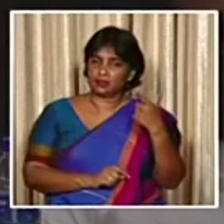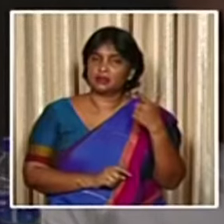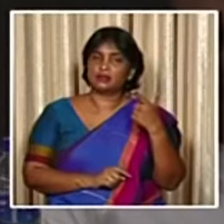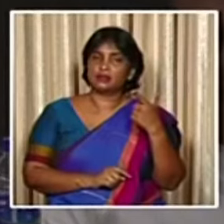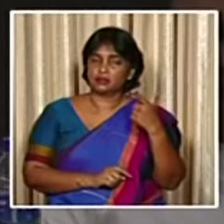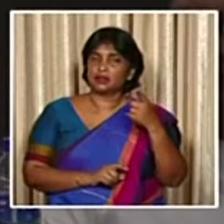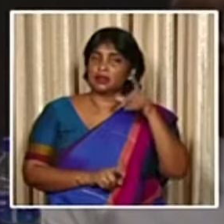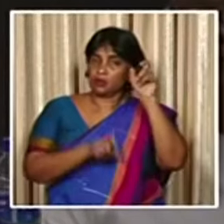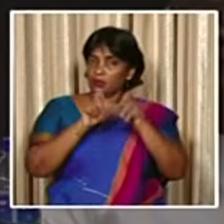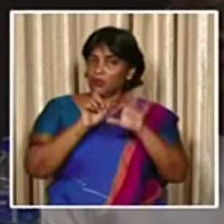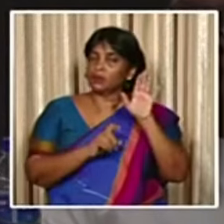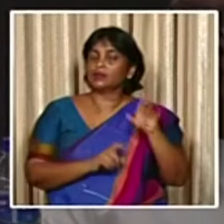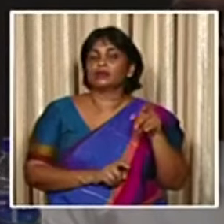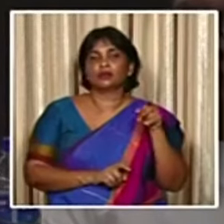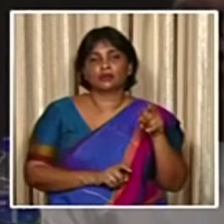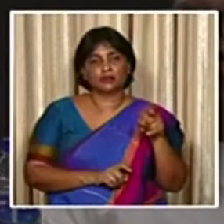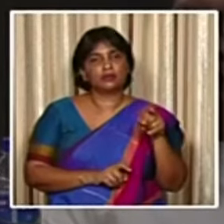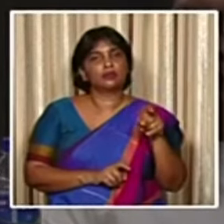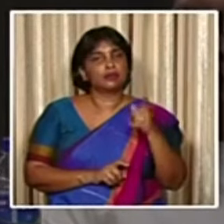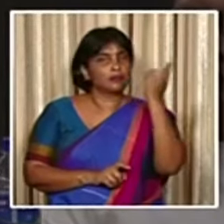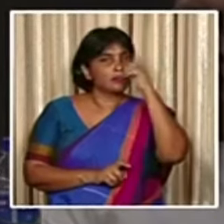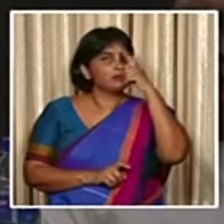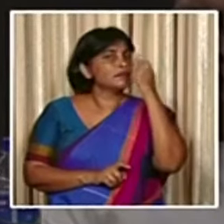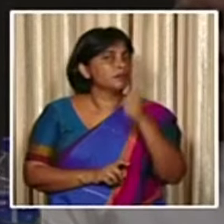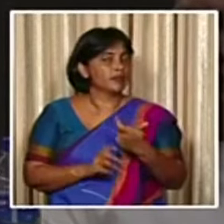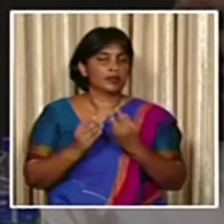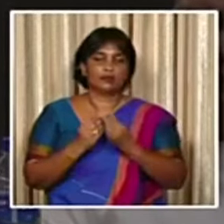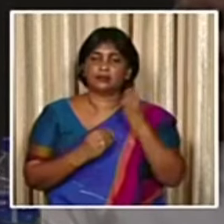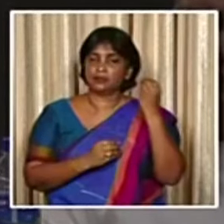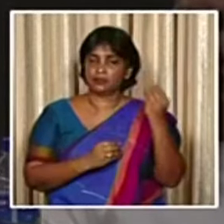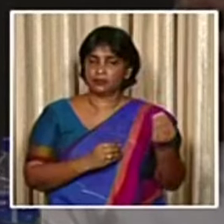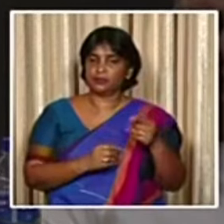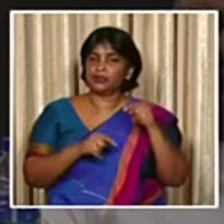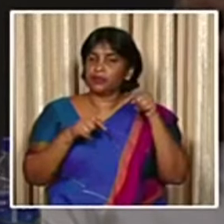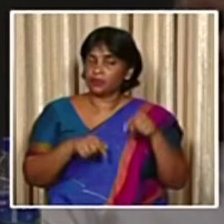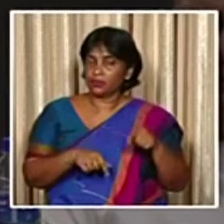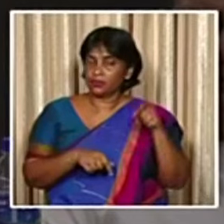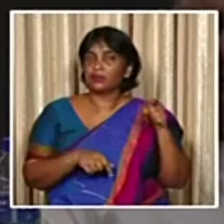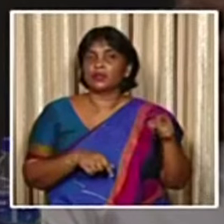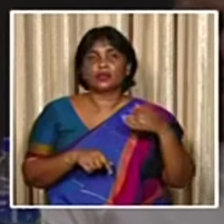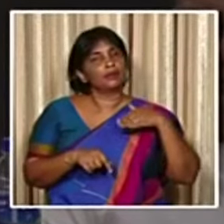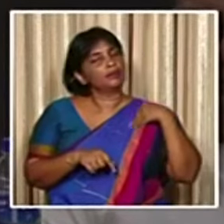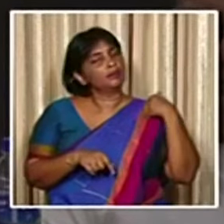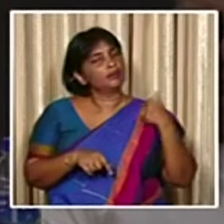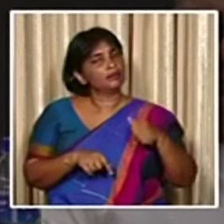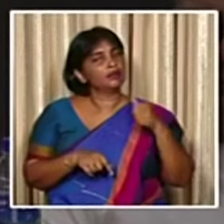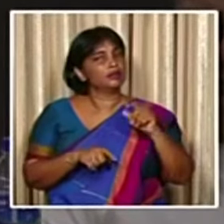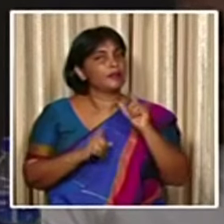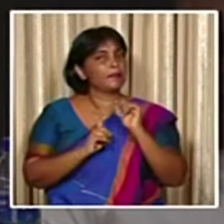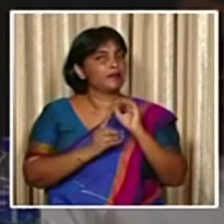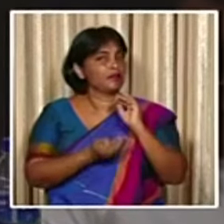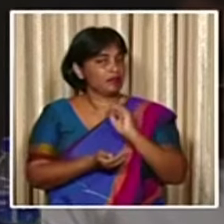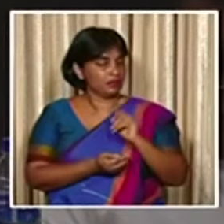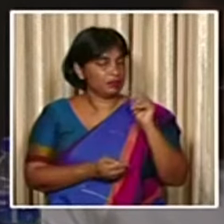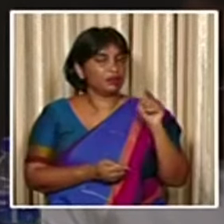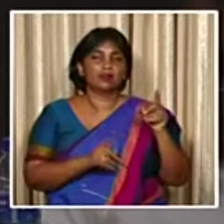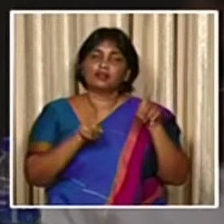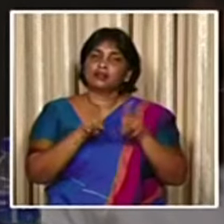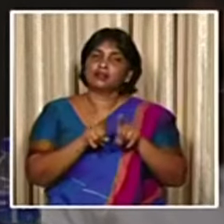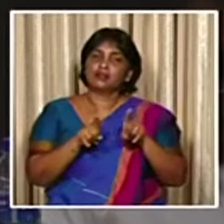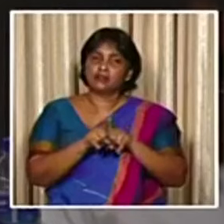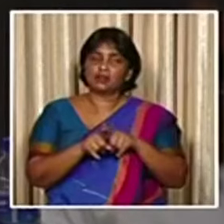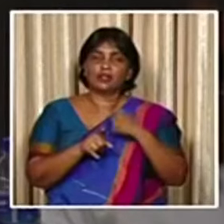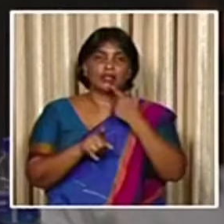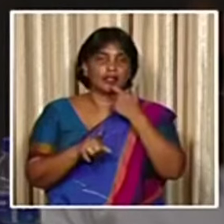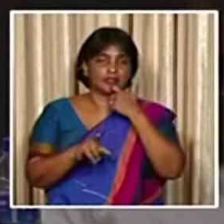1700ක් ඒ අයගේ වේතනය හැටියට ලබා දෙන්න. දැන් මේ ප්‍රධාන කොම්පැනි එහෙම නැත්නම්